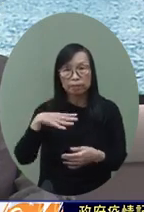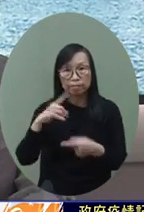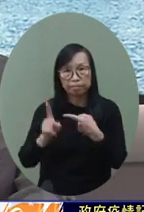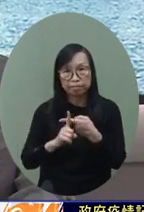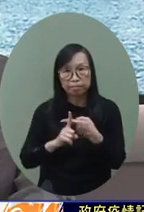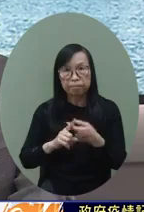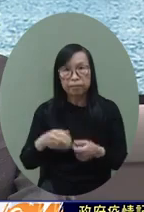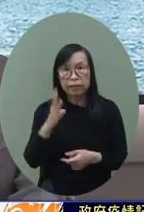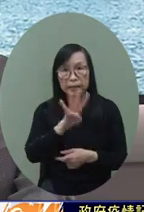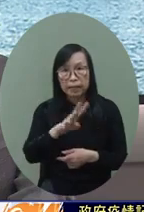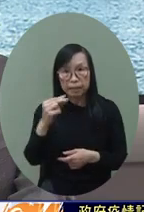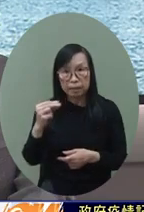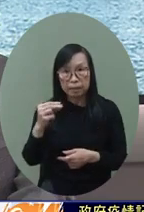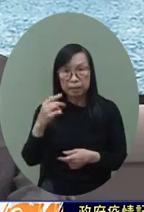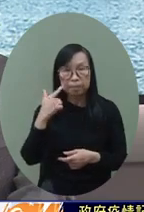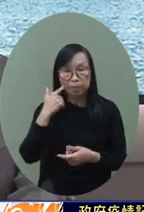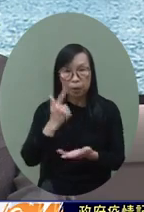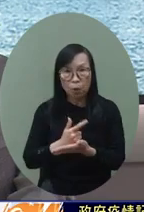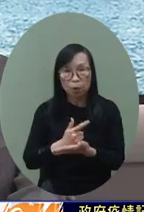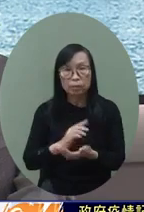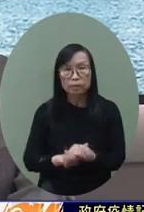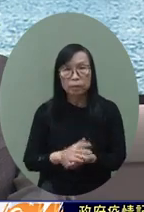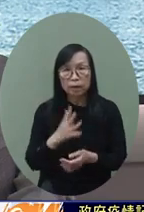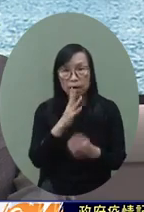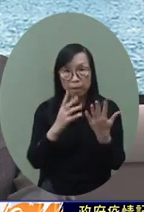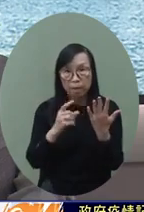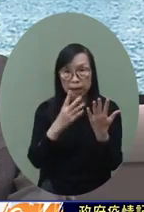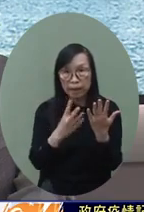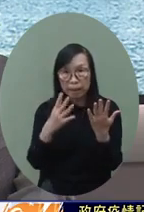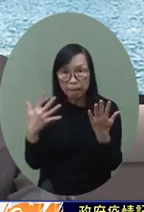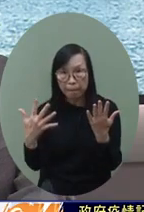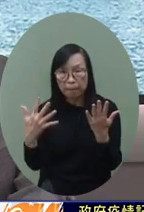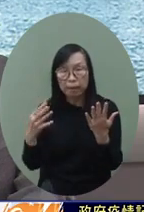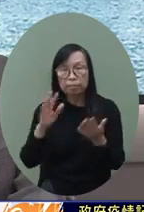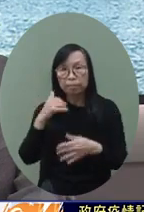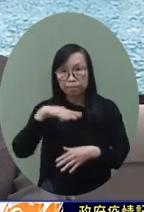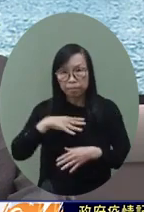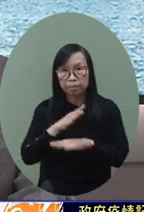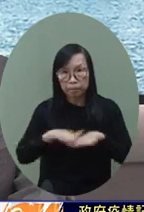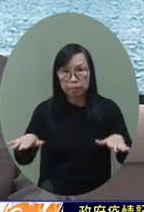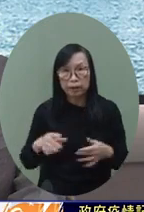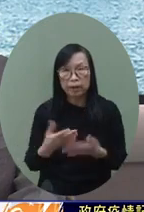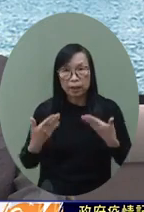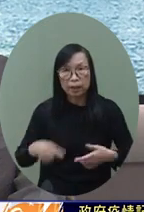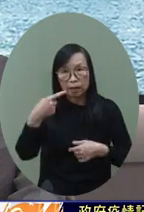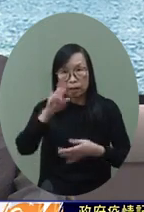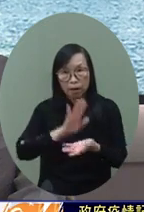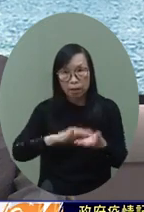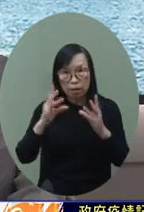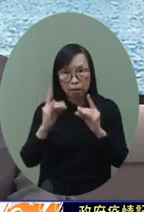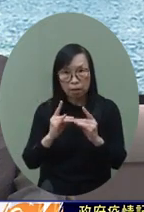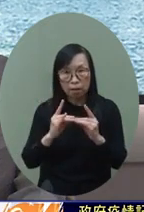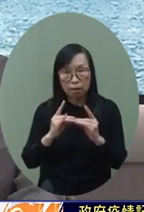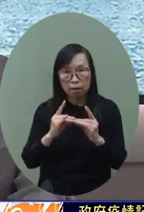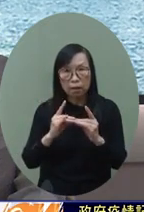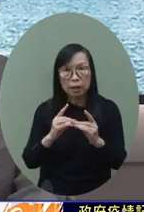殆，47人情況嚴重，545人情況穩定。現時負壓病房病床